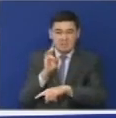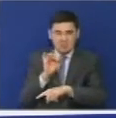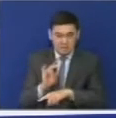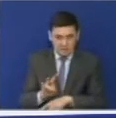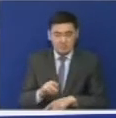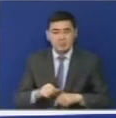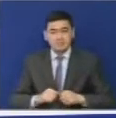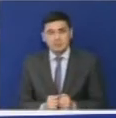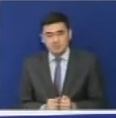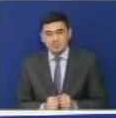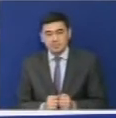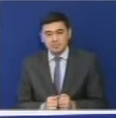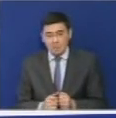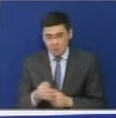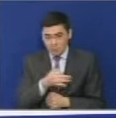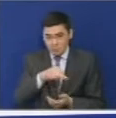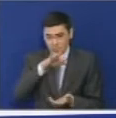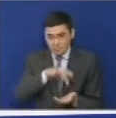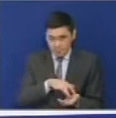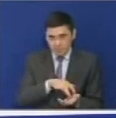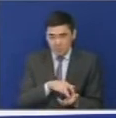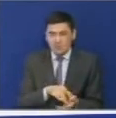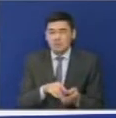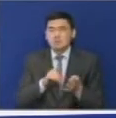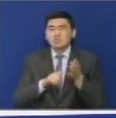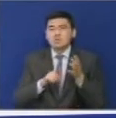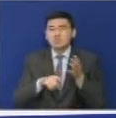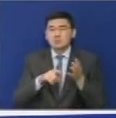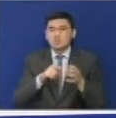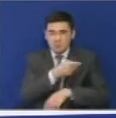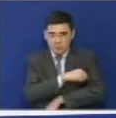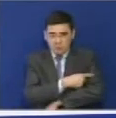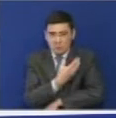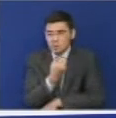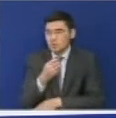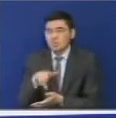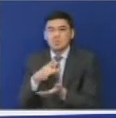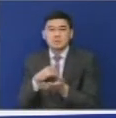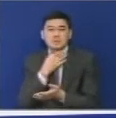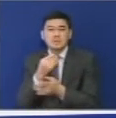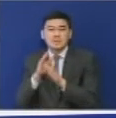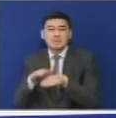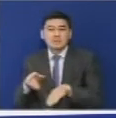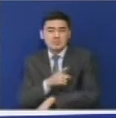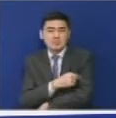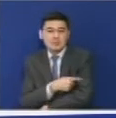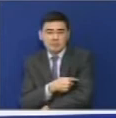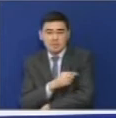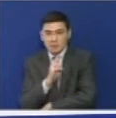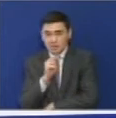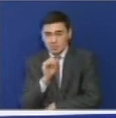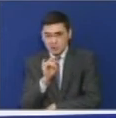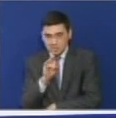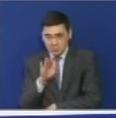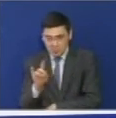кету керек, облыс орталығының 4-ші қалалық ауруханасын және Семей қаласының балалар ауруханасына карантин режимі